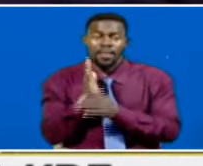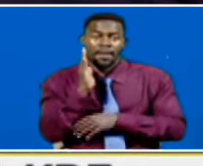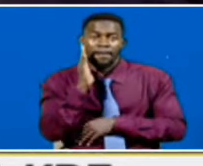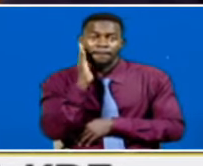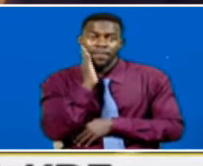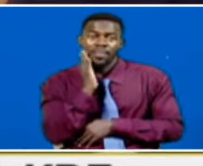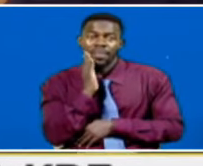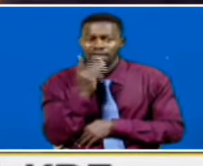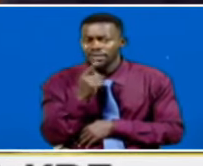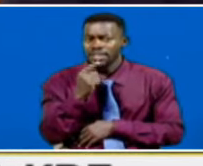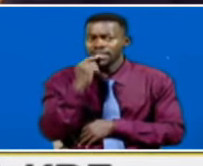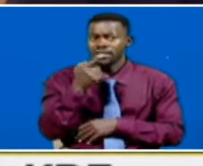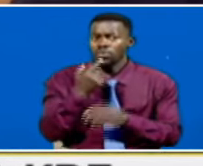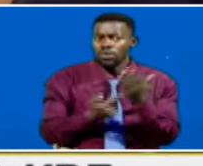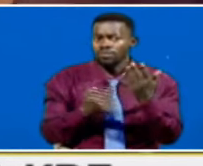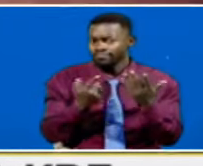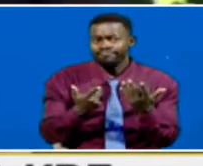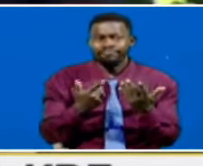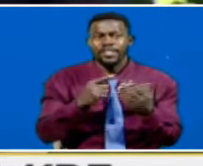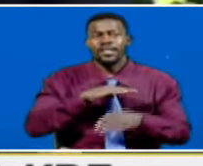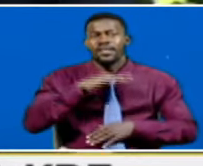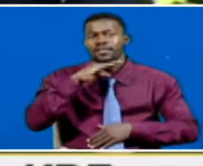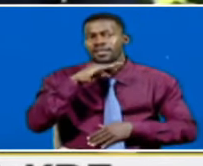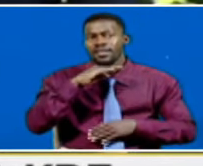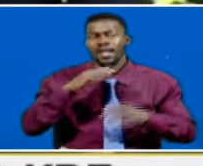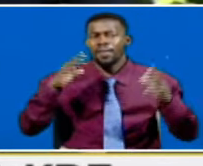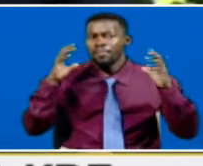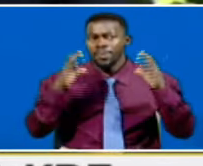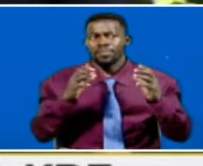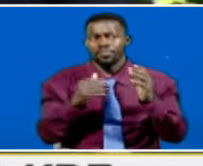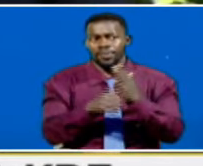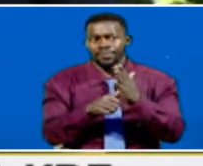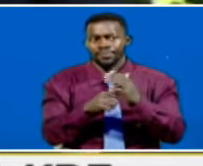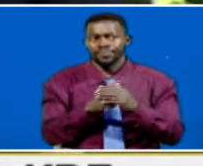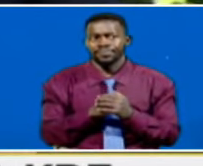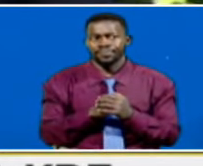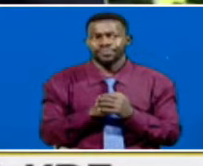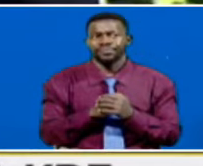hicho ni hasara kubwa kwa makuzi yake. I will miss you more than anything.